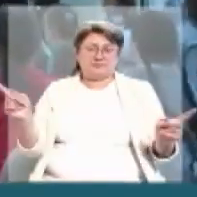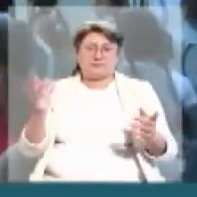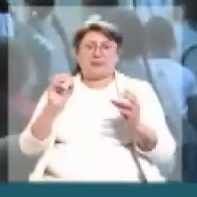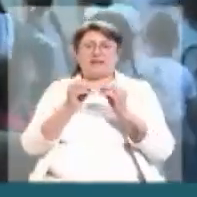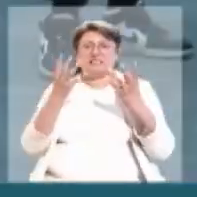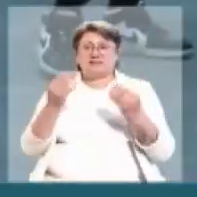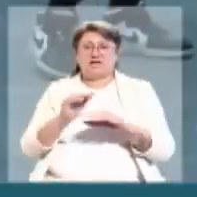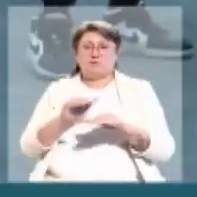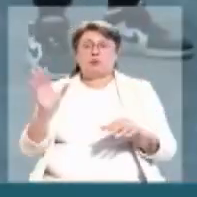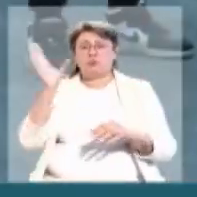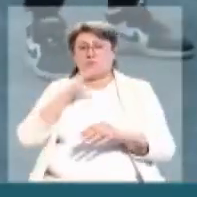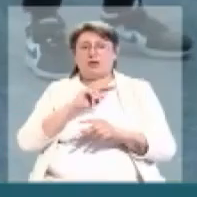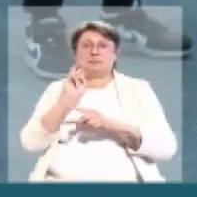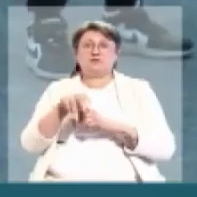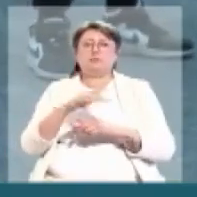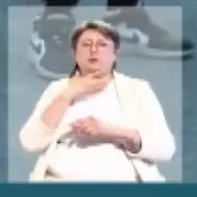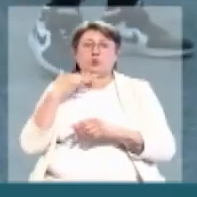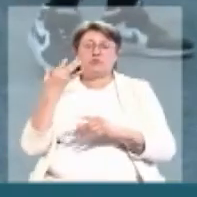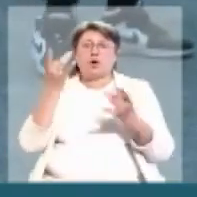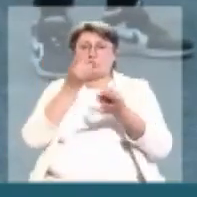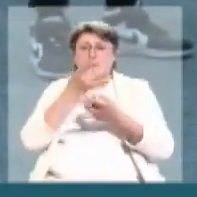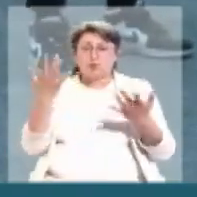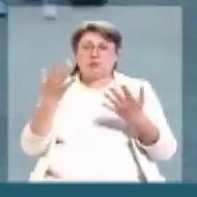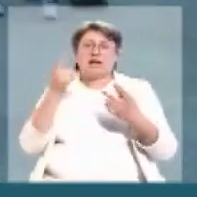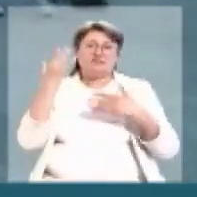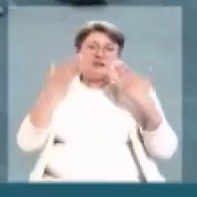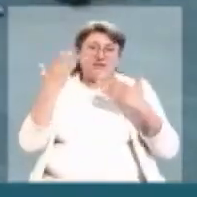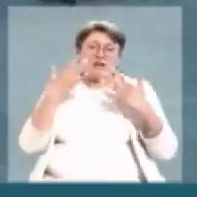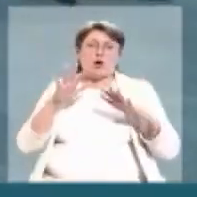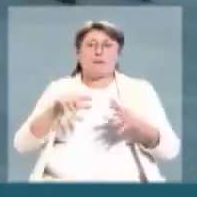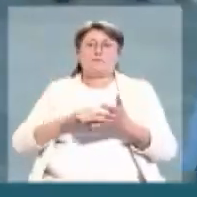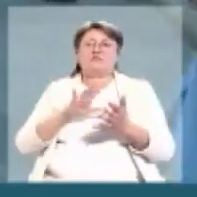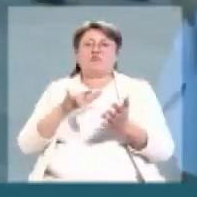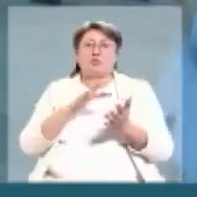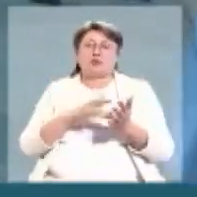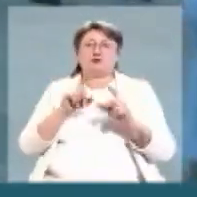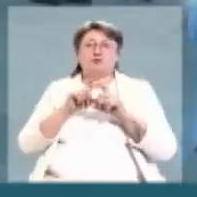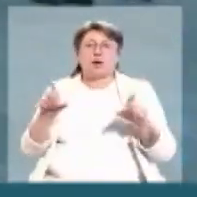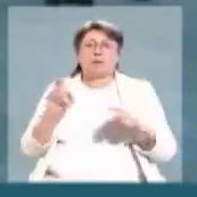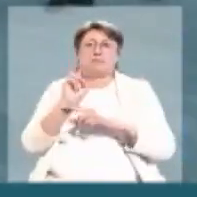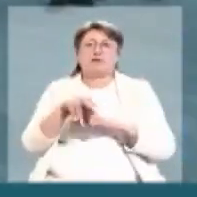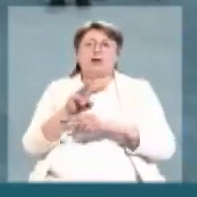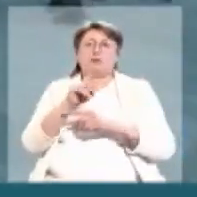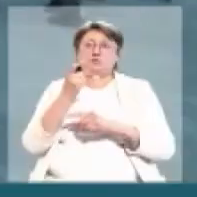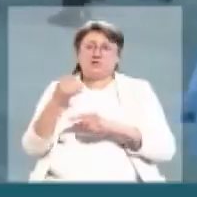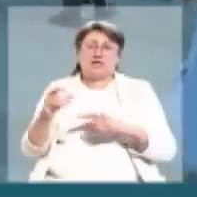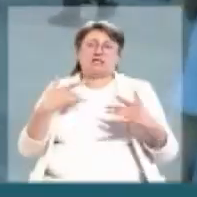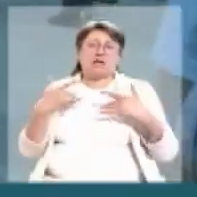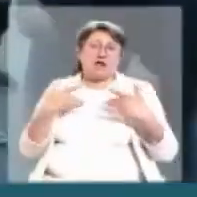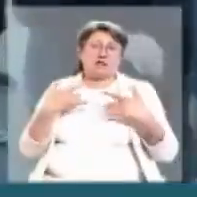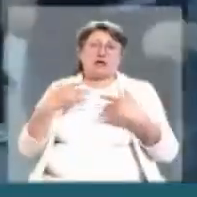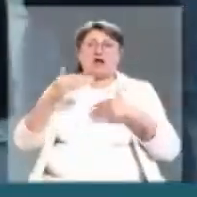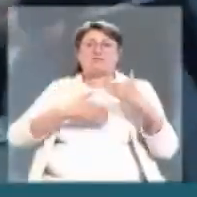За 10 дней ребята успели посетить множество культурных и развлекательных объектов города. Школьники побывали в музее,